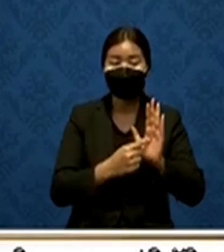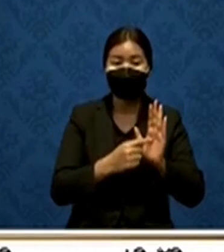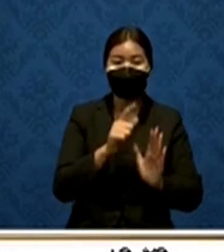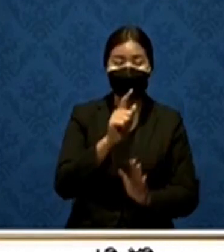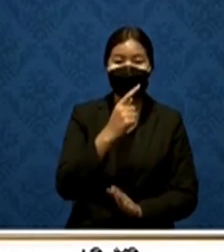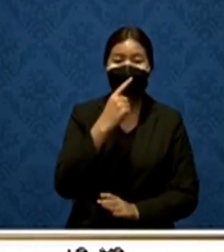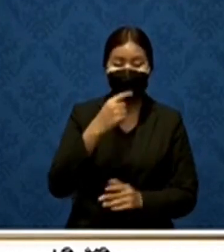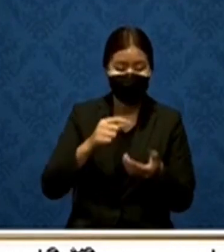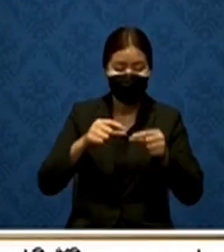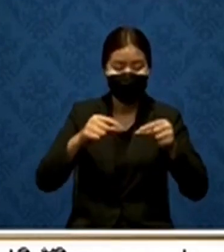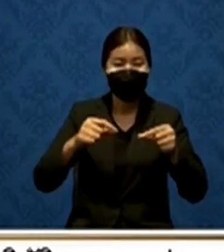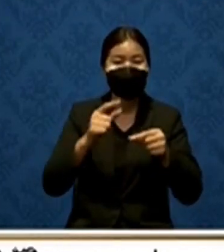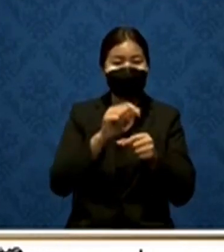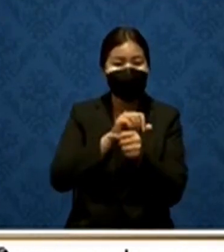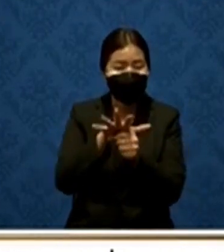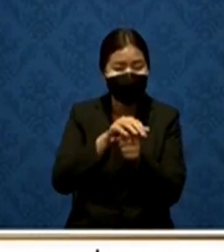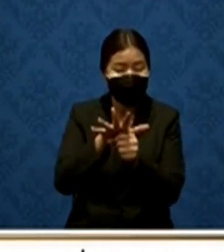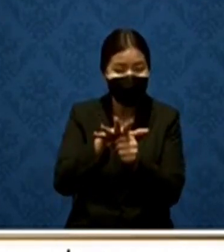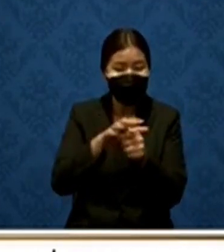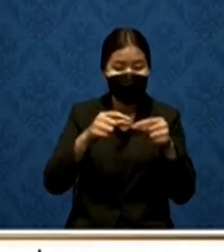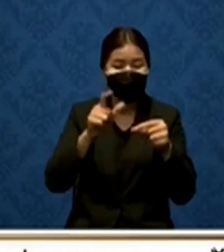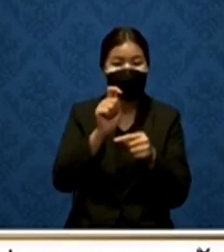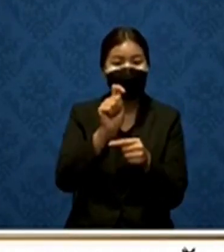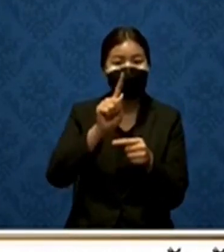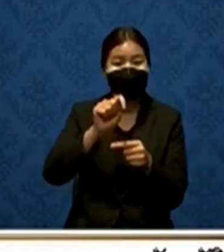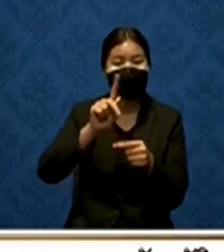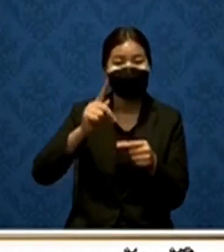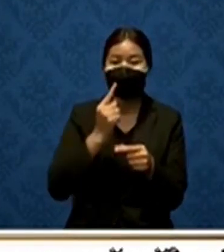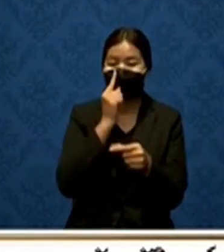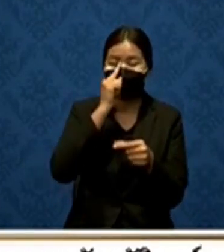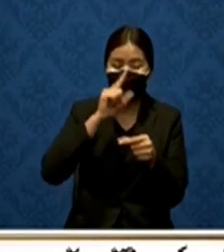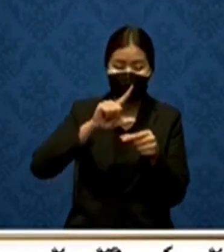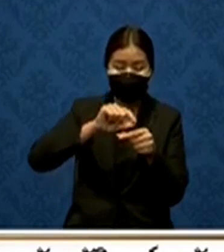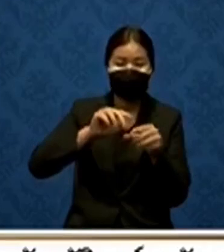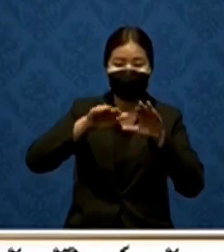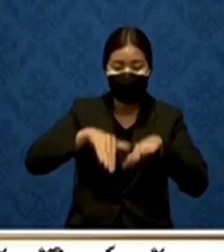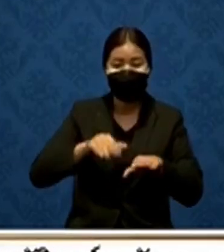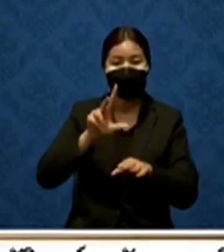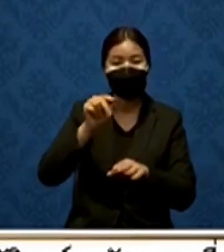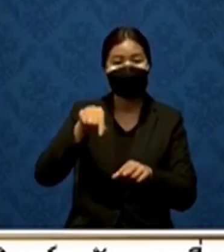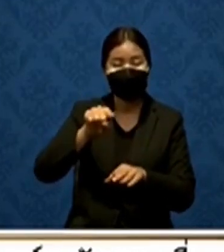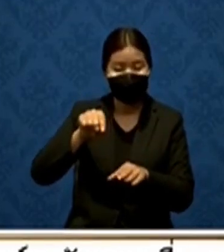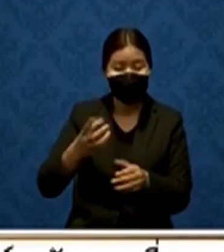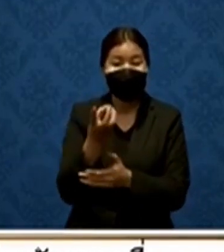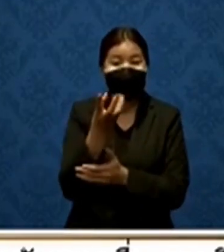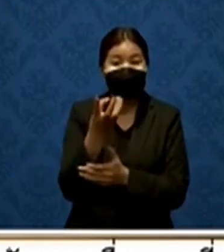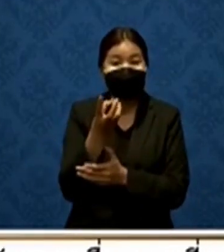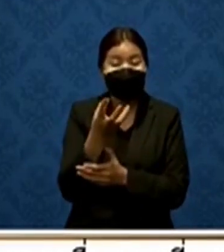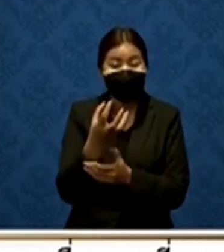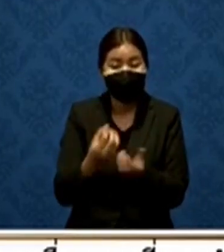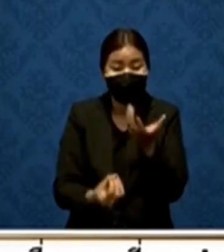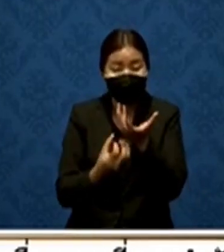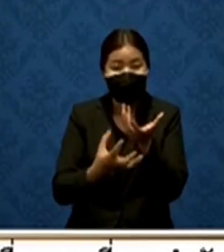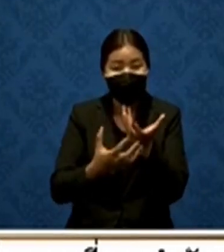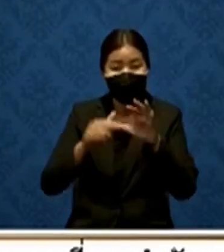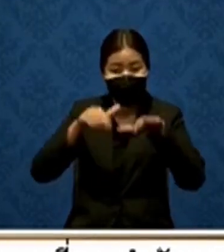K ลบ 30% คอราคาปรับลดลงเข้าสารถุงลดลง 7% เคื่อง